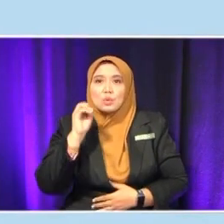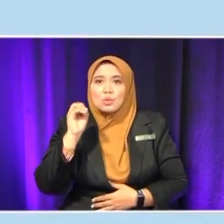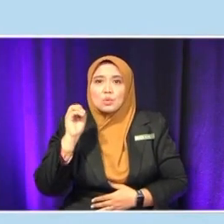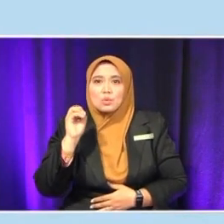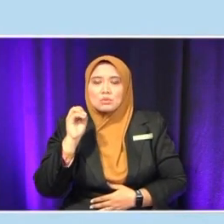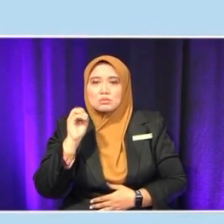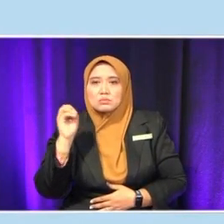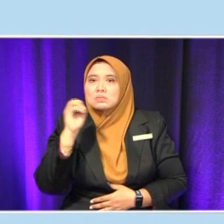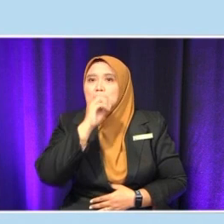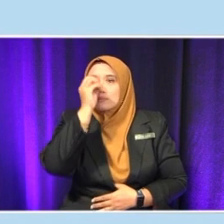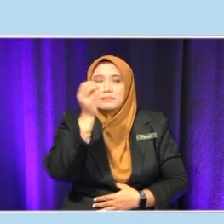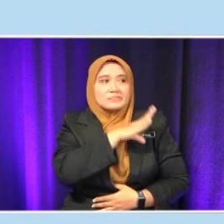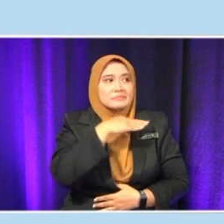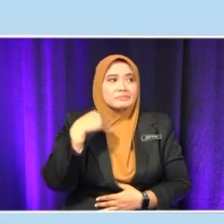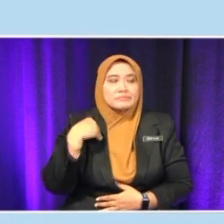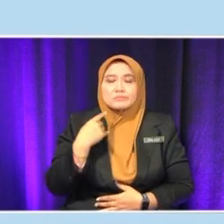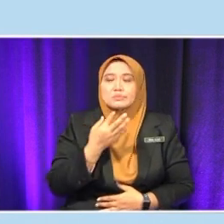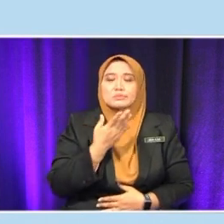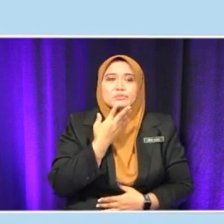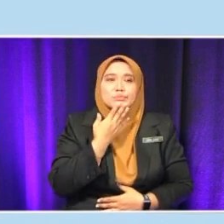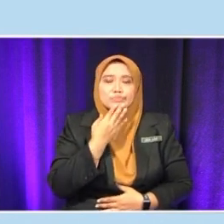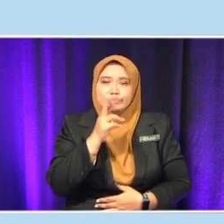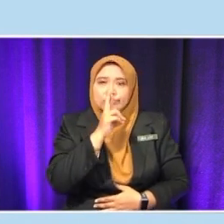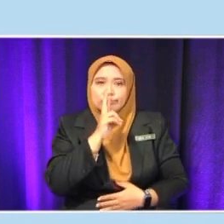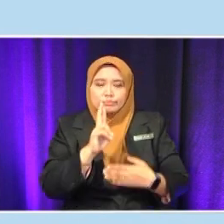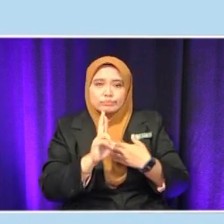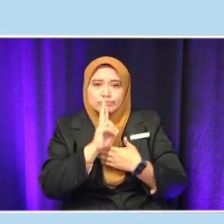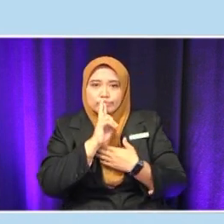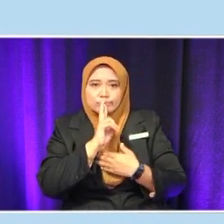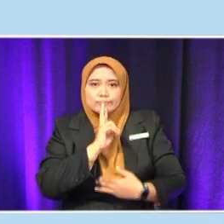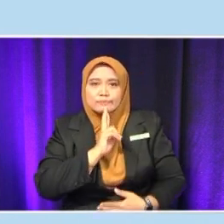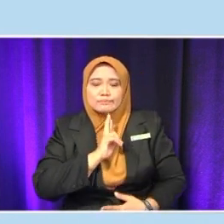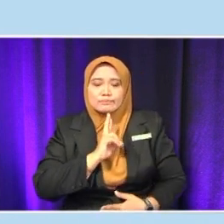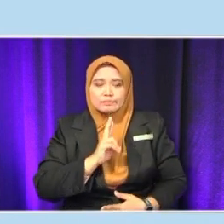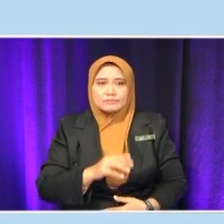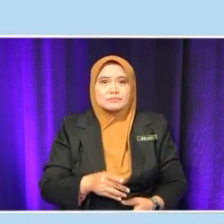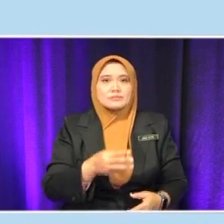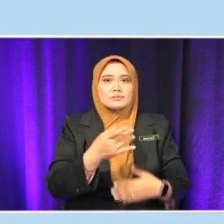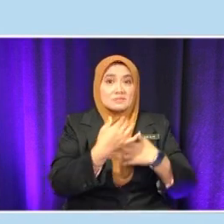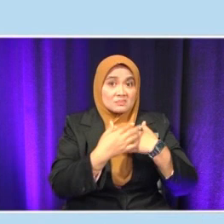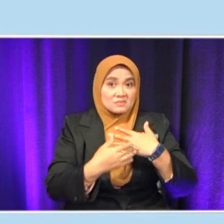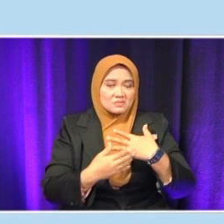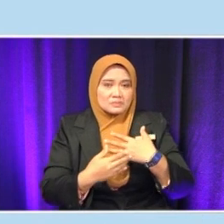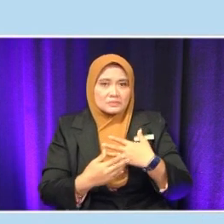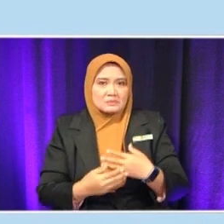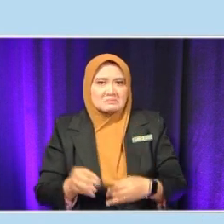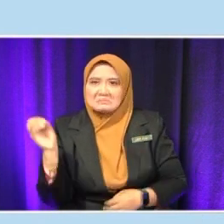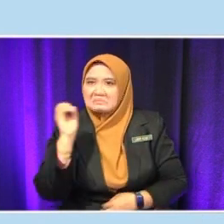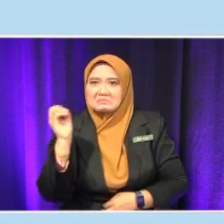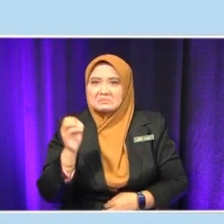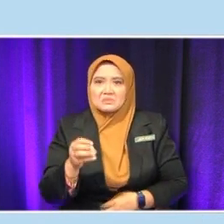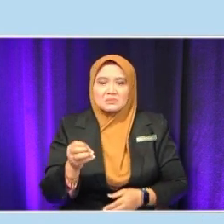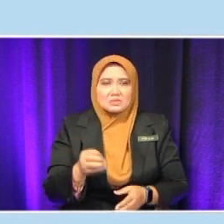yang terdioksigen. Okey. Dan bergerak keluar dari jantung dan patah balik ke